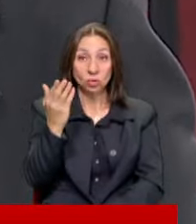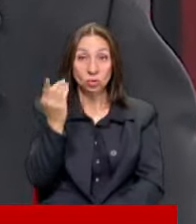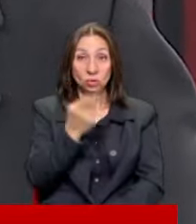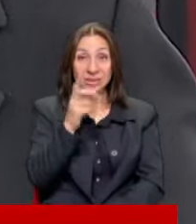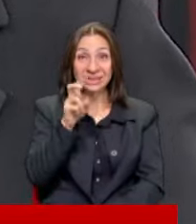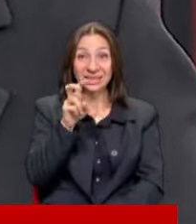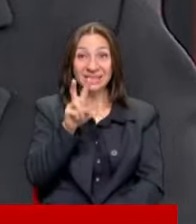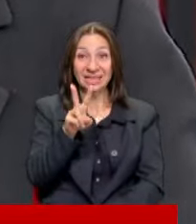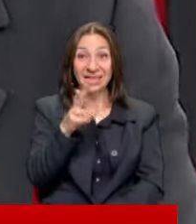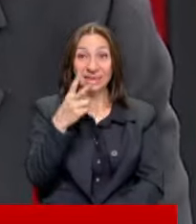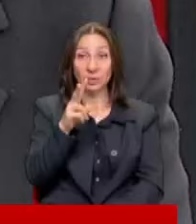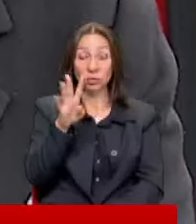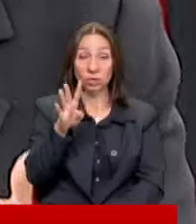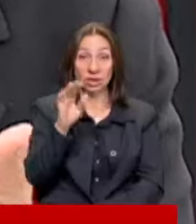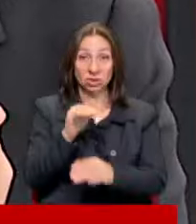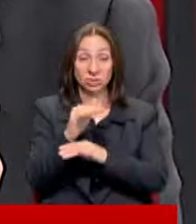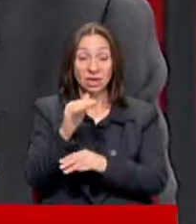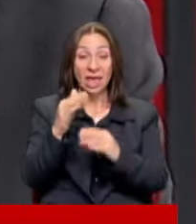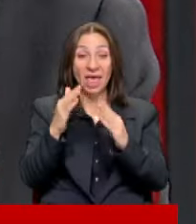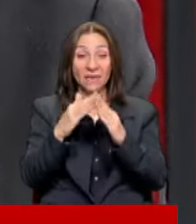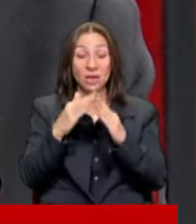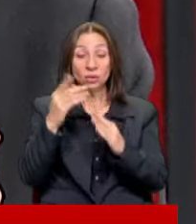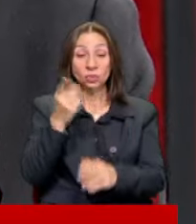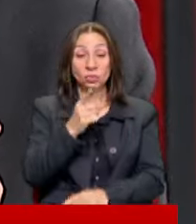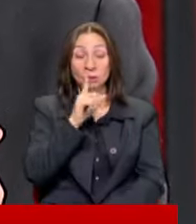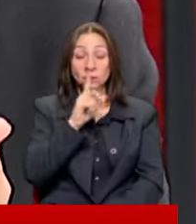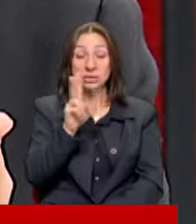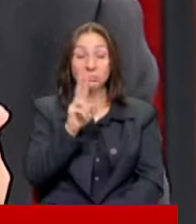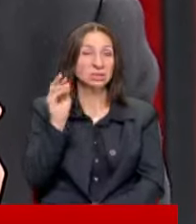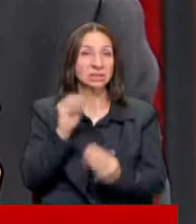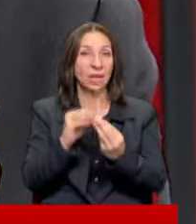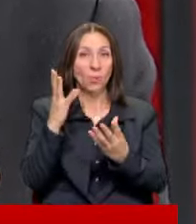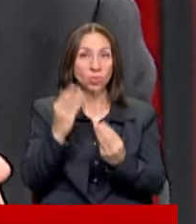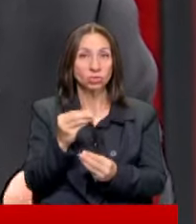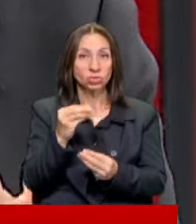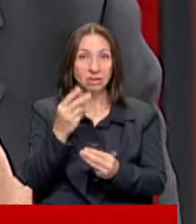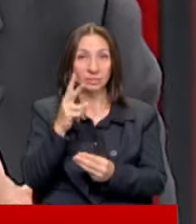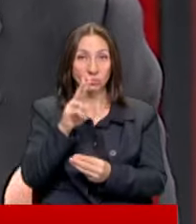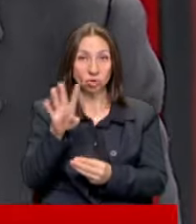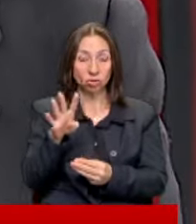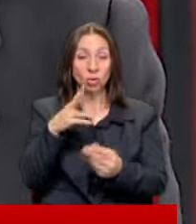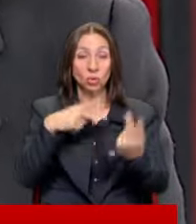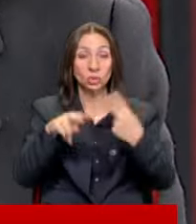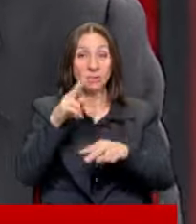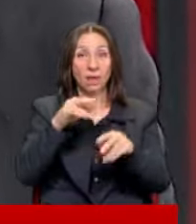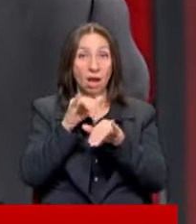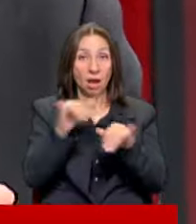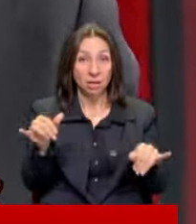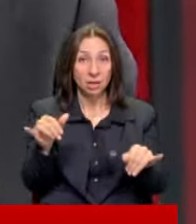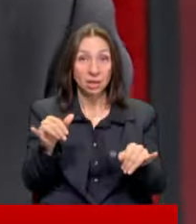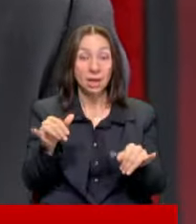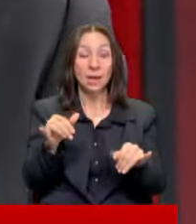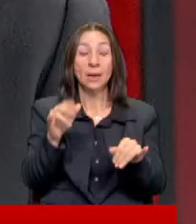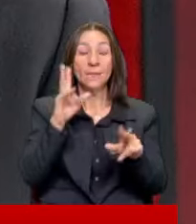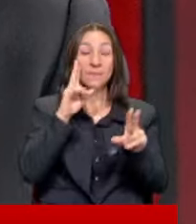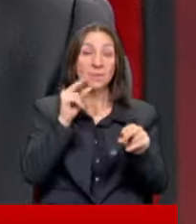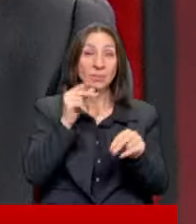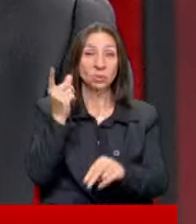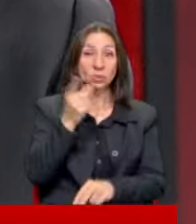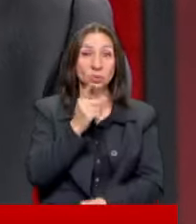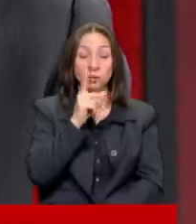2024'te yaşadığımız bakın konutlara % 1120 zam geldi 2024'te ulaşıma aynı şekilde barınmaya